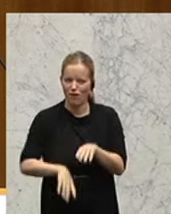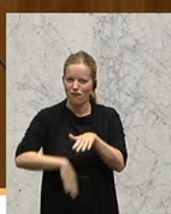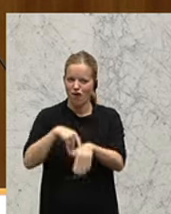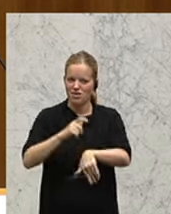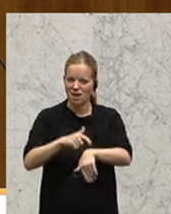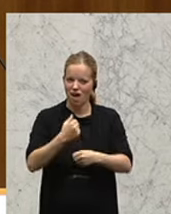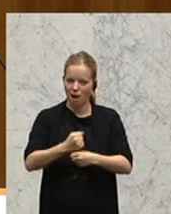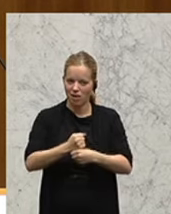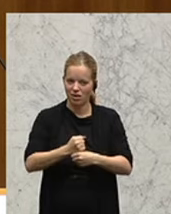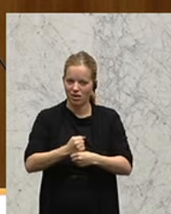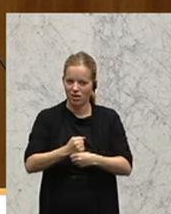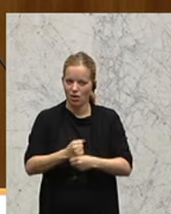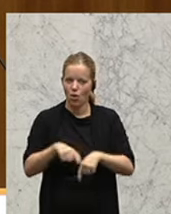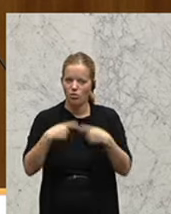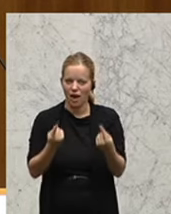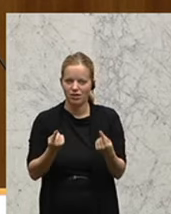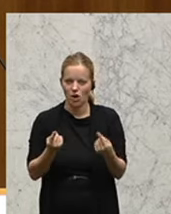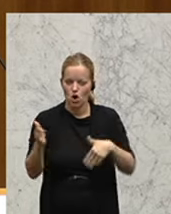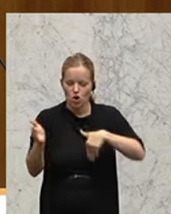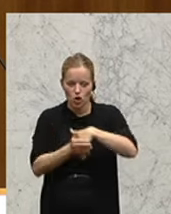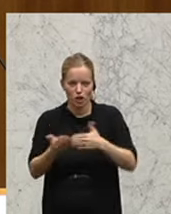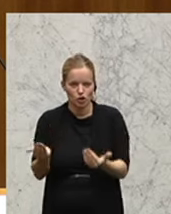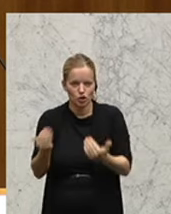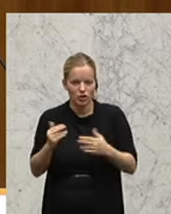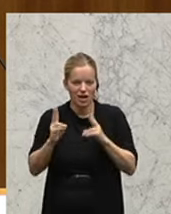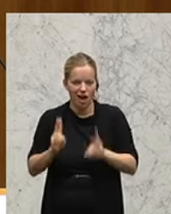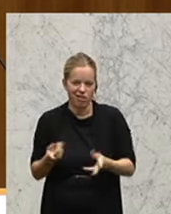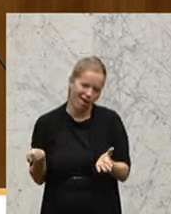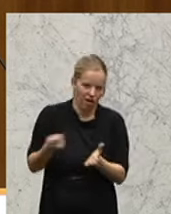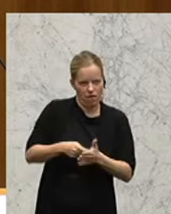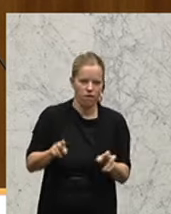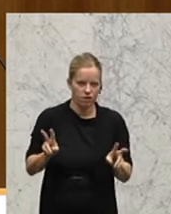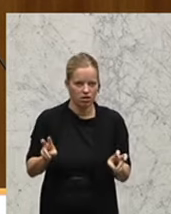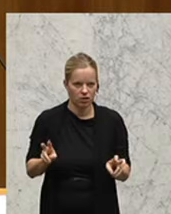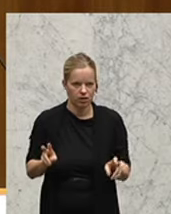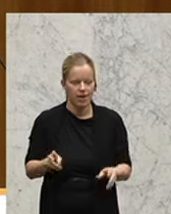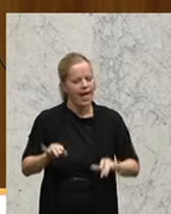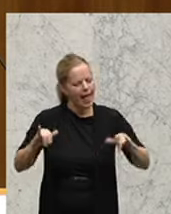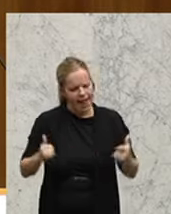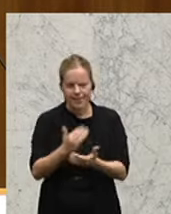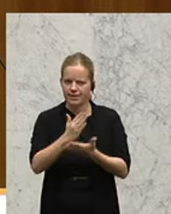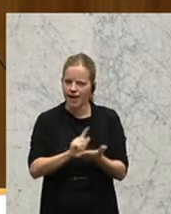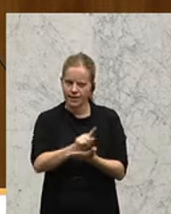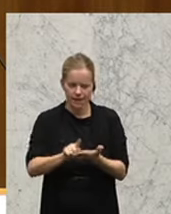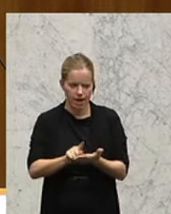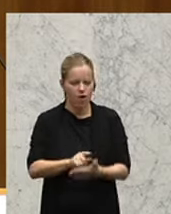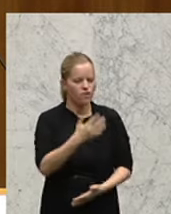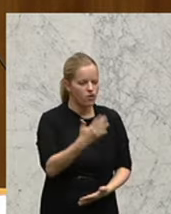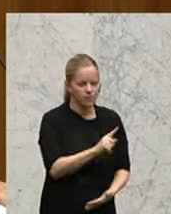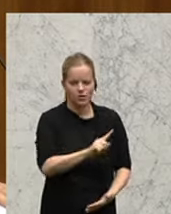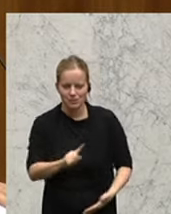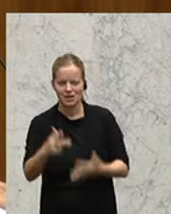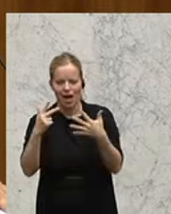Vollzeit arbeiten und mir den Kündigungsschutz einkaufen. Da gehört eigentlich ein Raster her, wo man sagt, Elternteilzeit wirklich ist von 50% bis